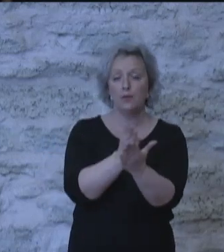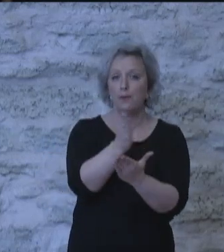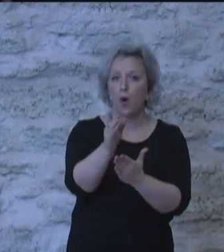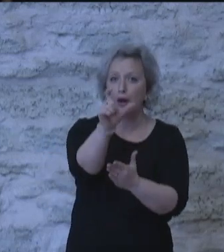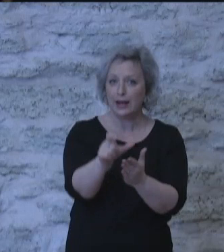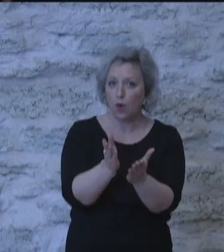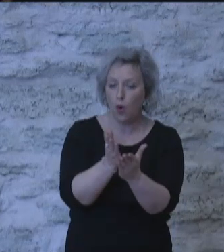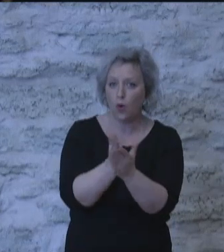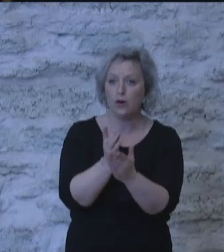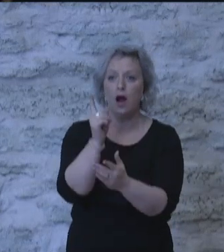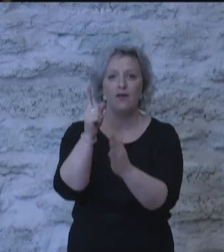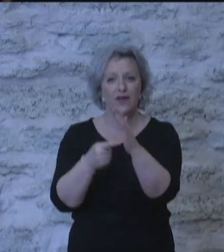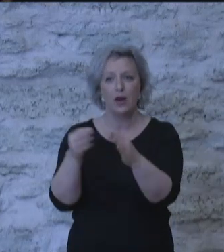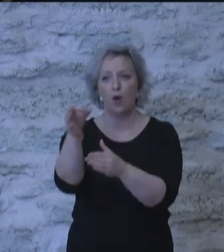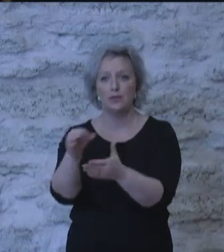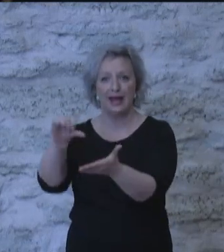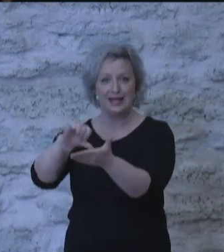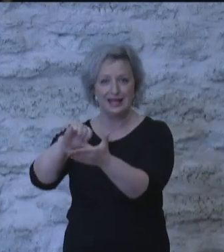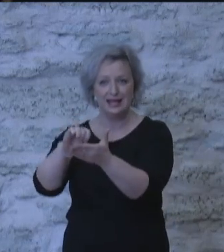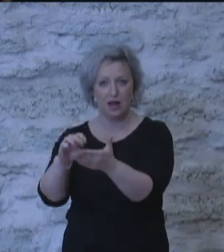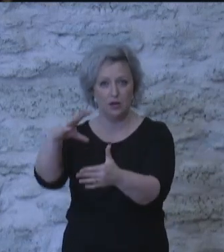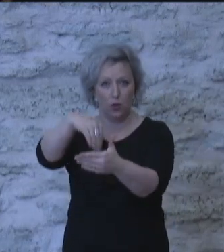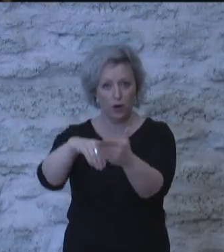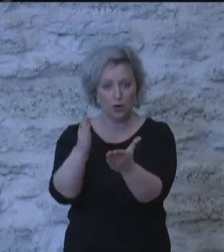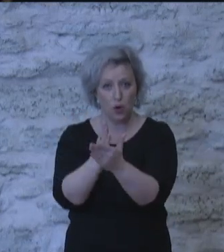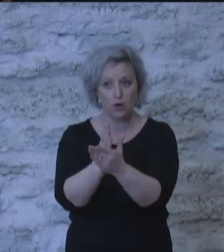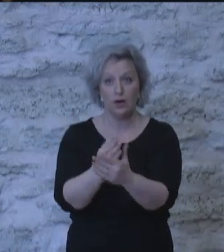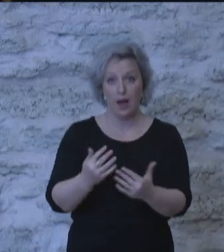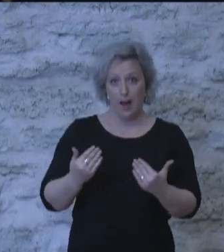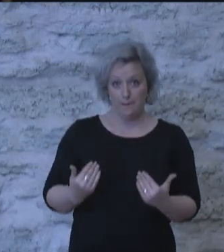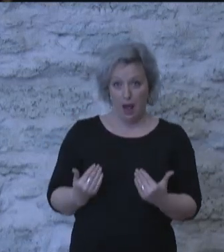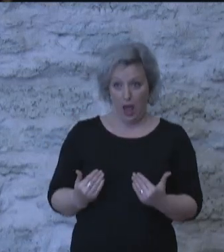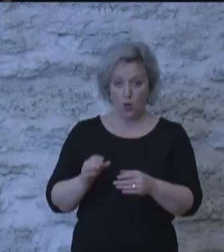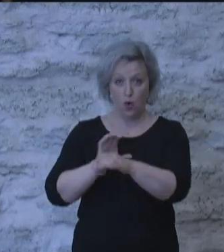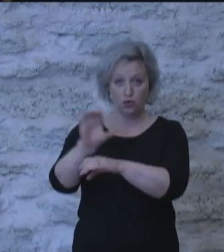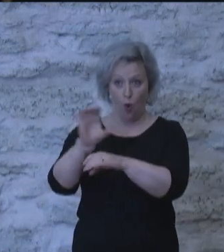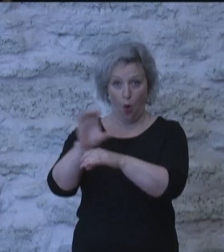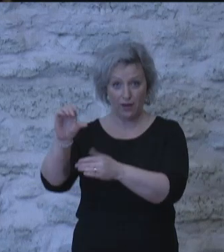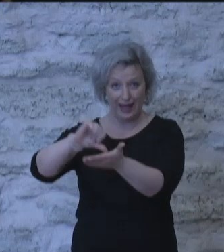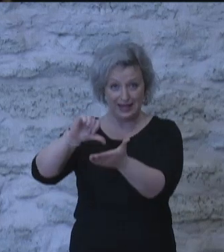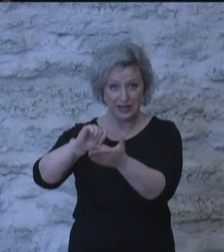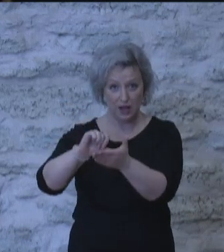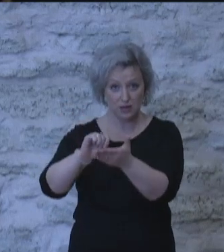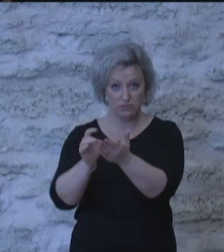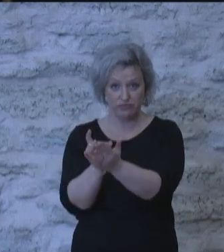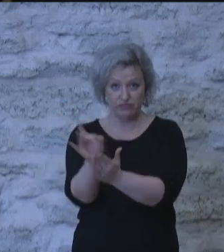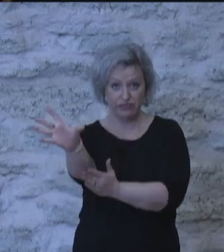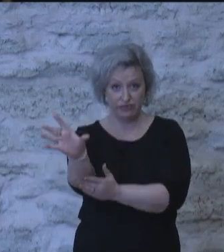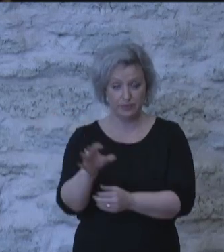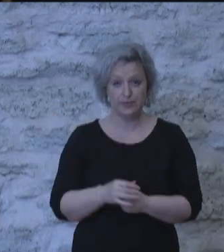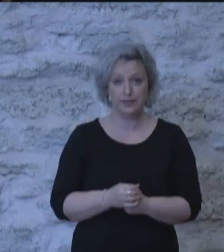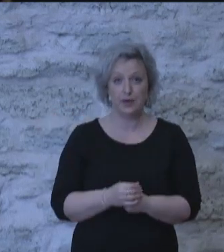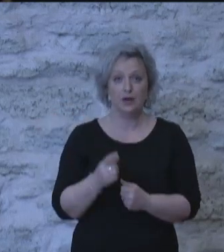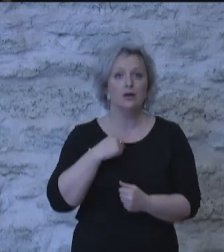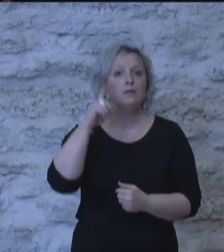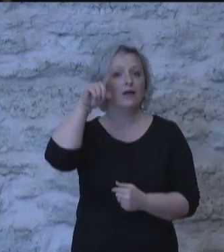tooteorganisaatsioonide esindajad. See on olnud pikalt ja aastat niimoodi. Tänasel juhul on tooteorganisaatsioonide esindadselt väljas. Ma tean,